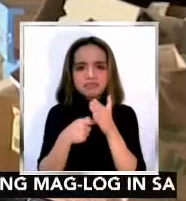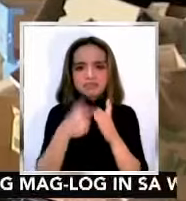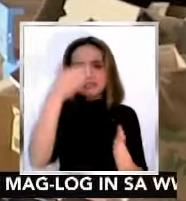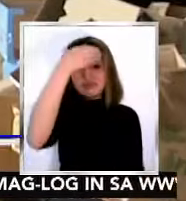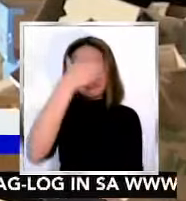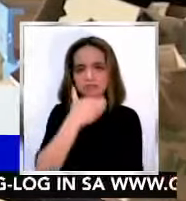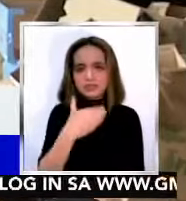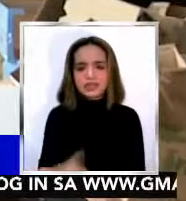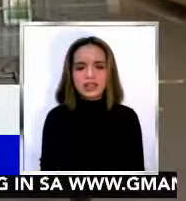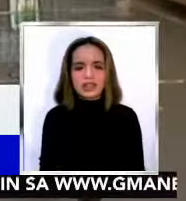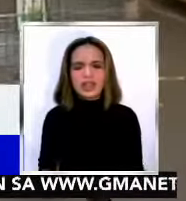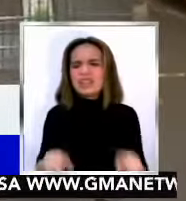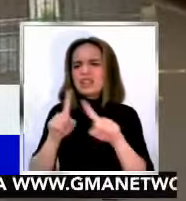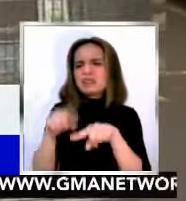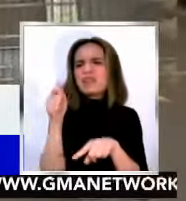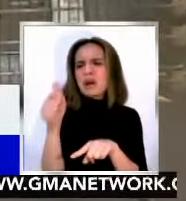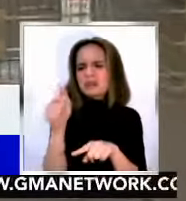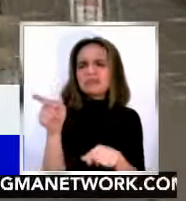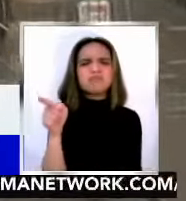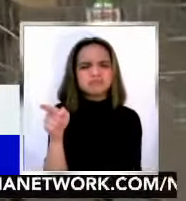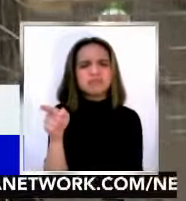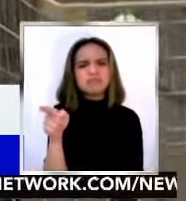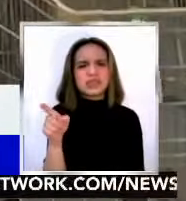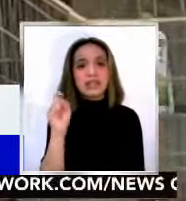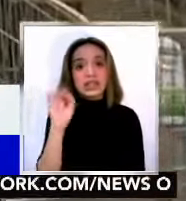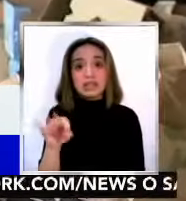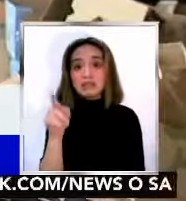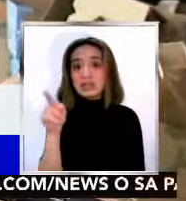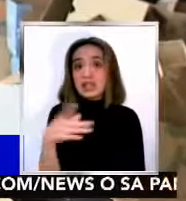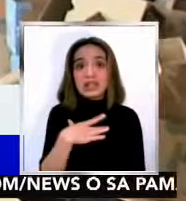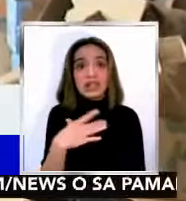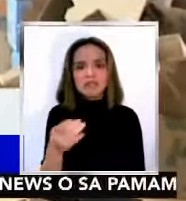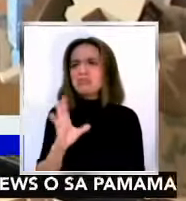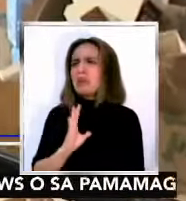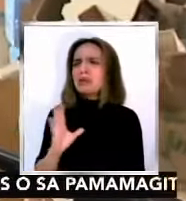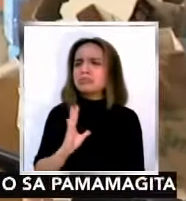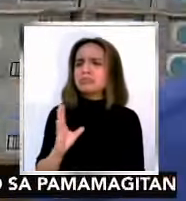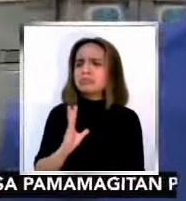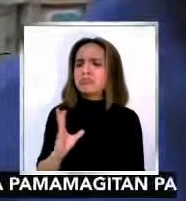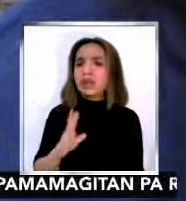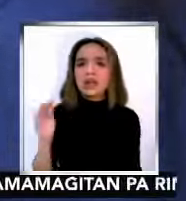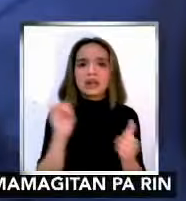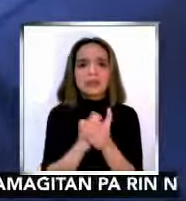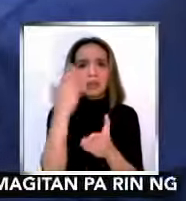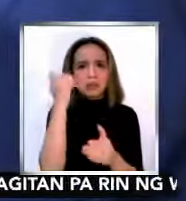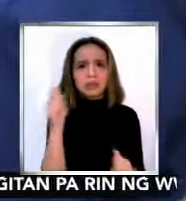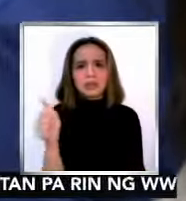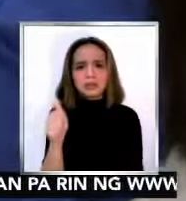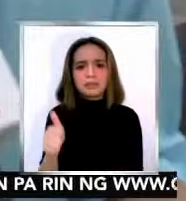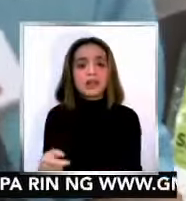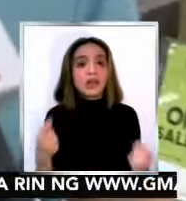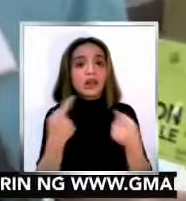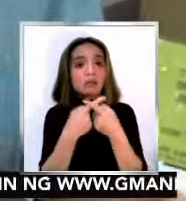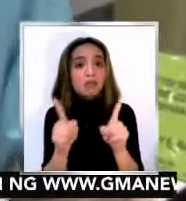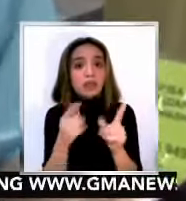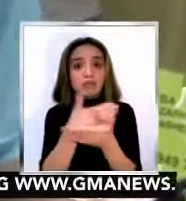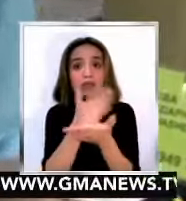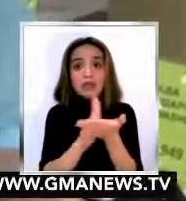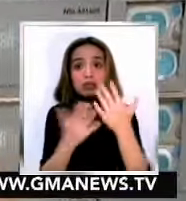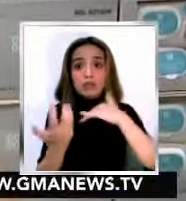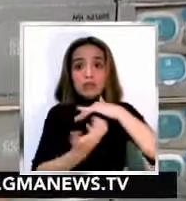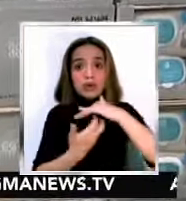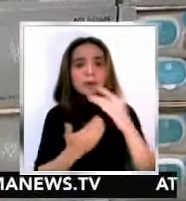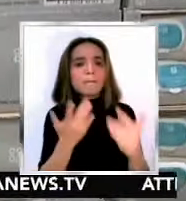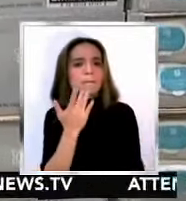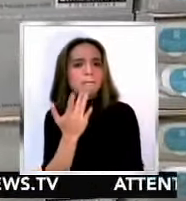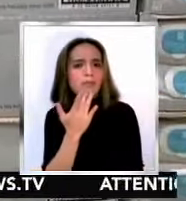Depende na po sa kanila yun, ma'am. Kung sakaling gusto nila, di okay lang. Okay. Kaya nasa kanila na po yan. Pero may mga customer pa rin piniling mag-face shield.